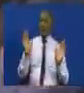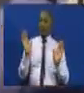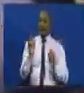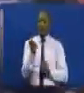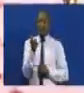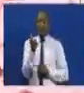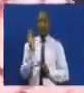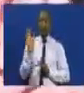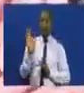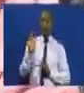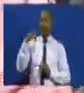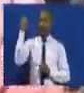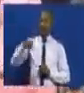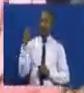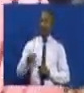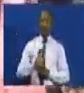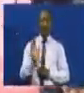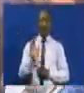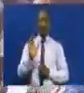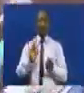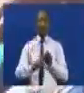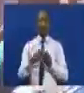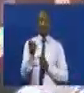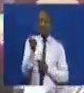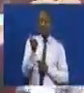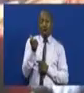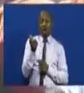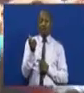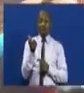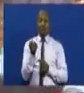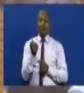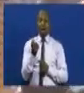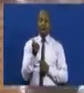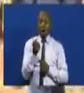kidogo. Ah, usinipige sana. Kidogo anagomba. Eh? Kidogo. Kidogo tu.